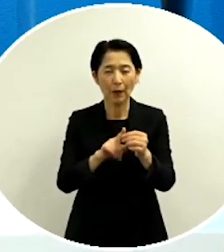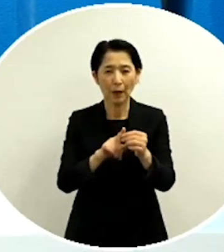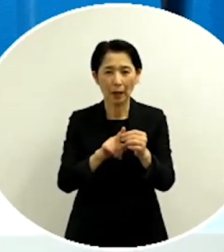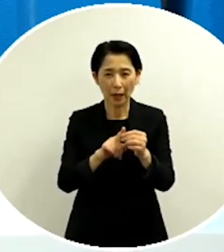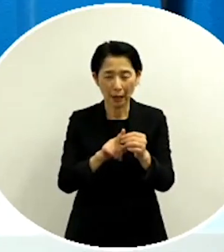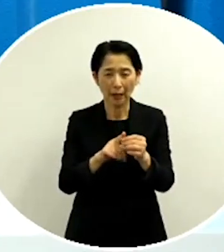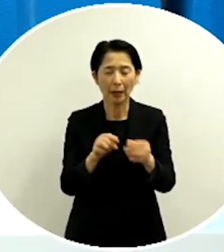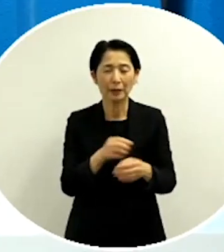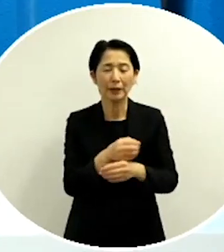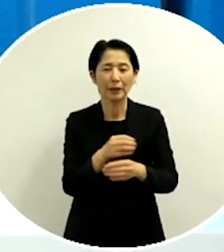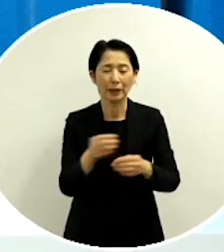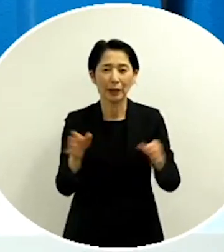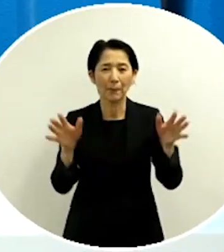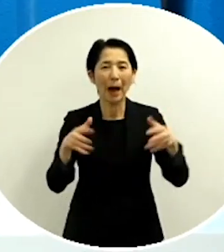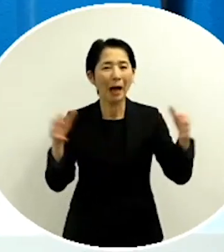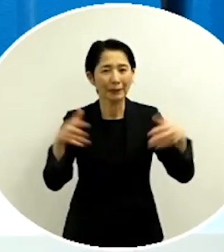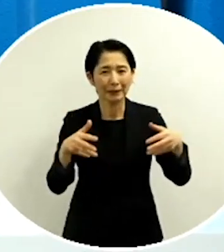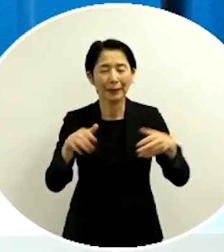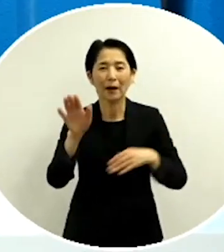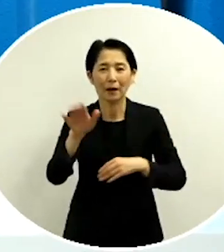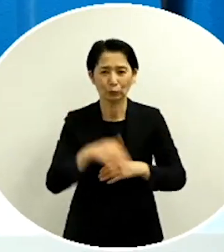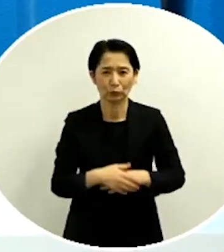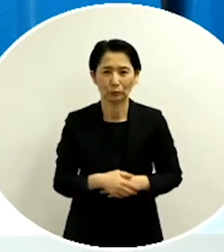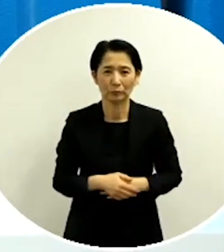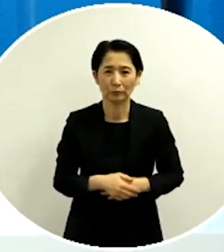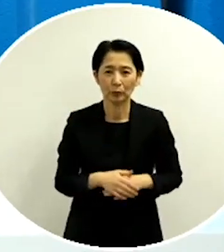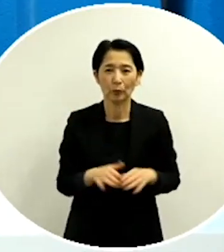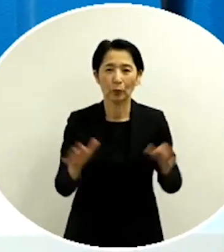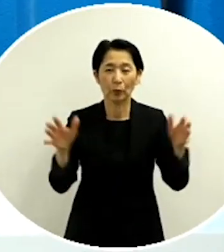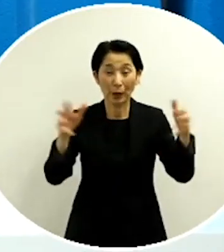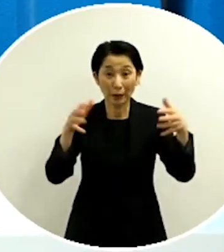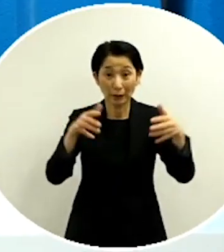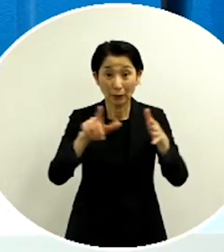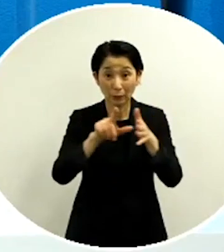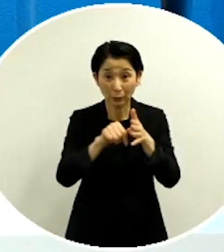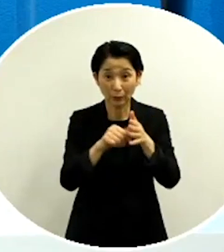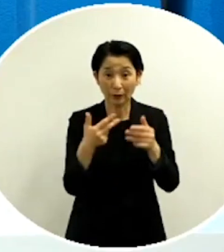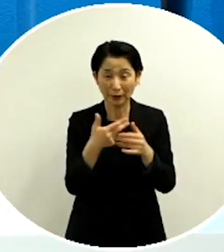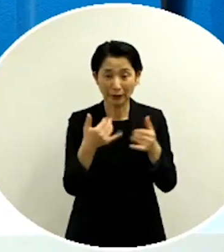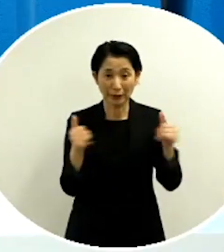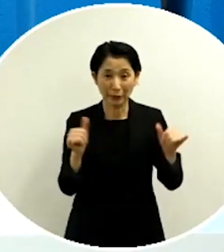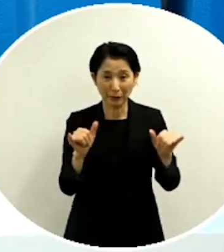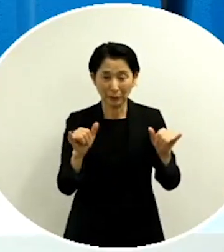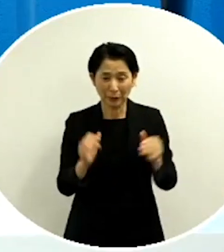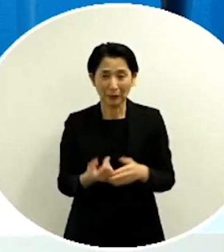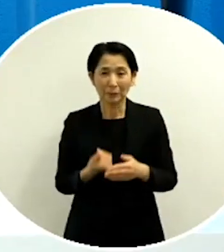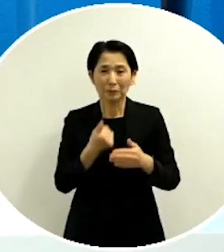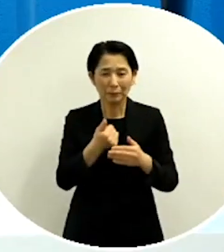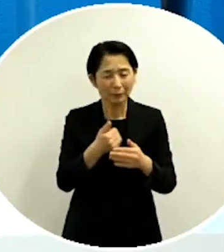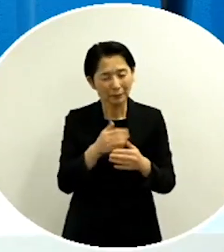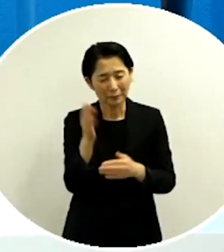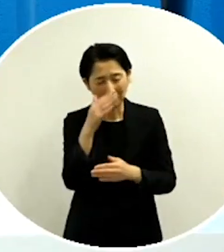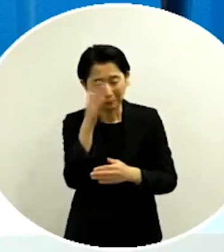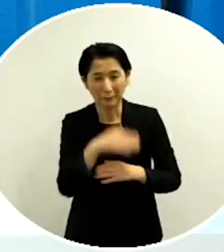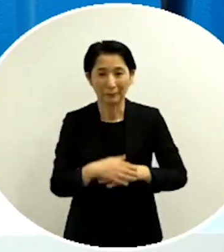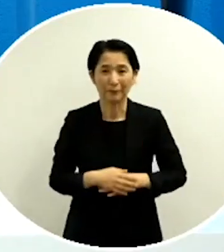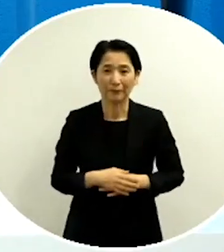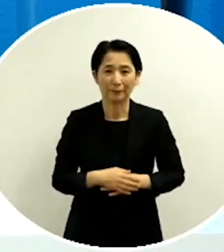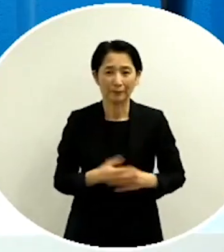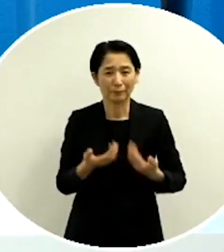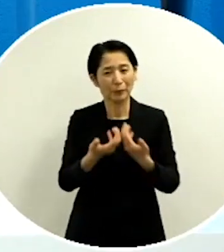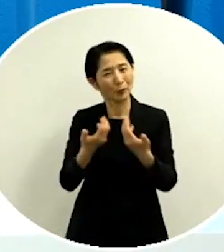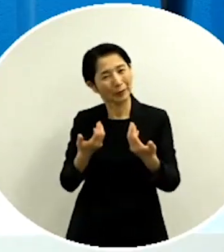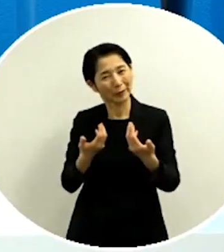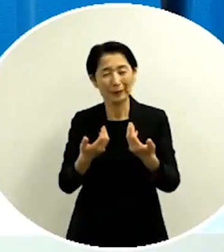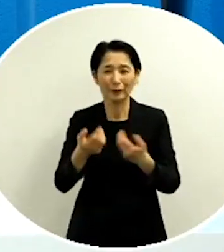あると思うんですよねそういうところに市民ってちょっと断絶している気がしてだ